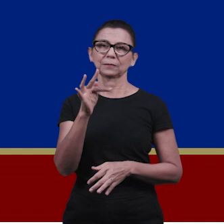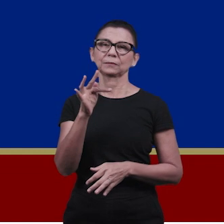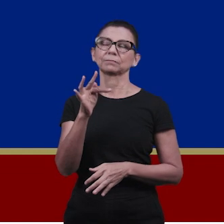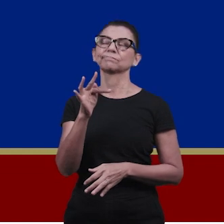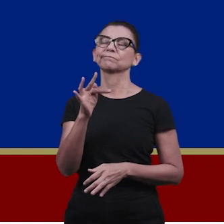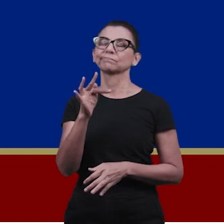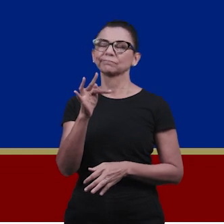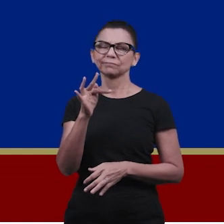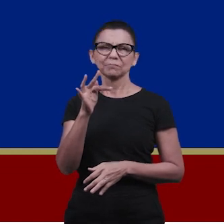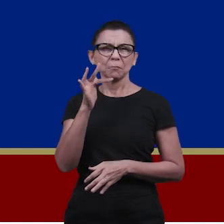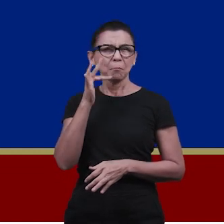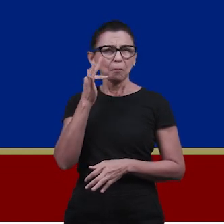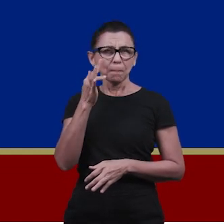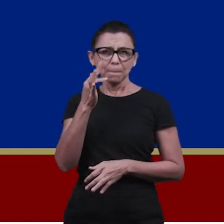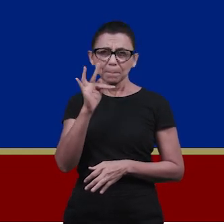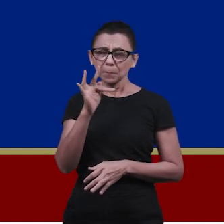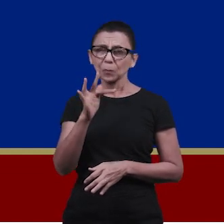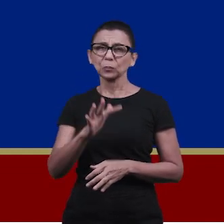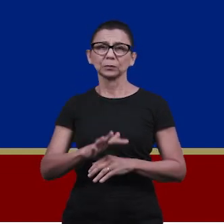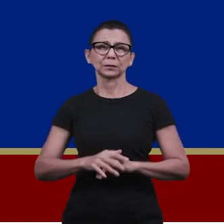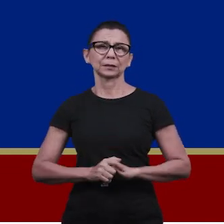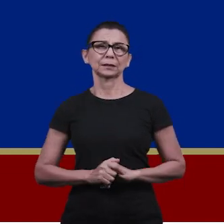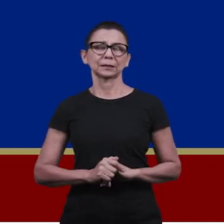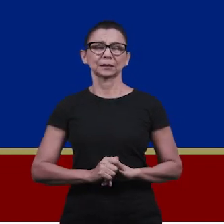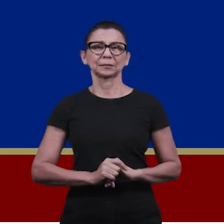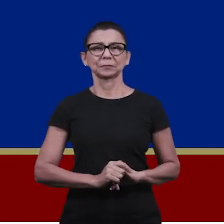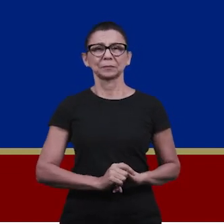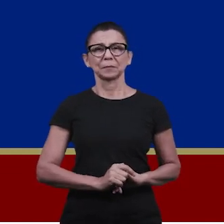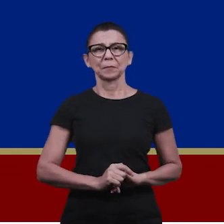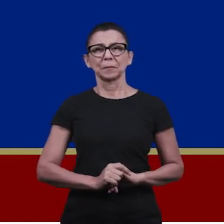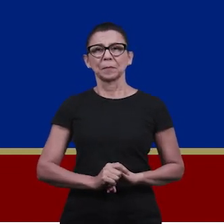beaucoup, quelques-uns,